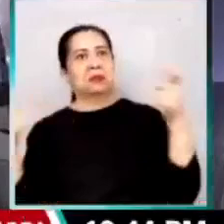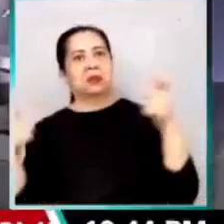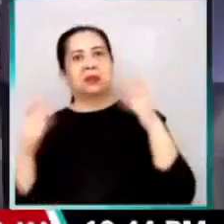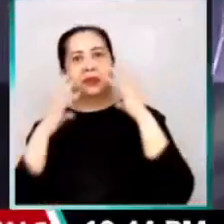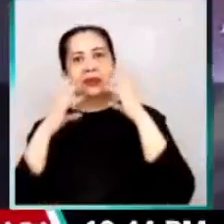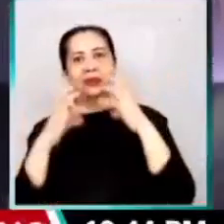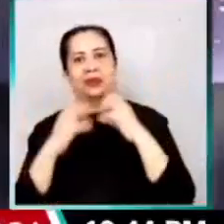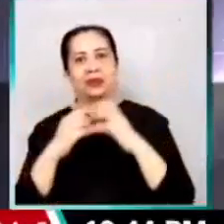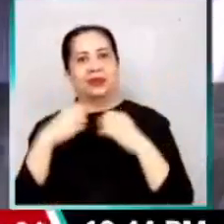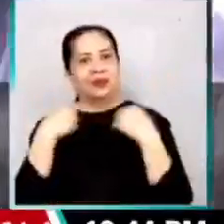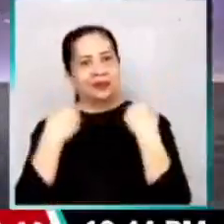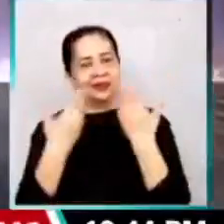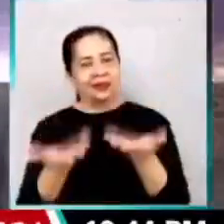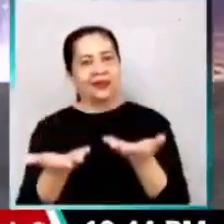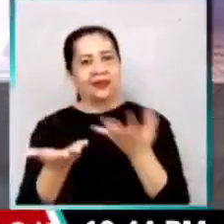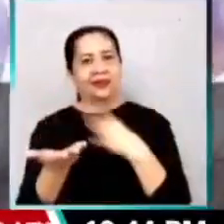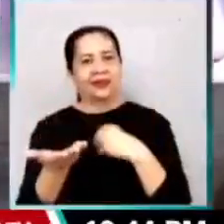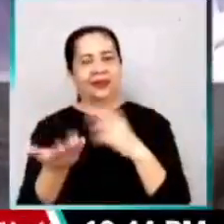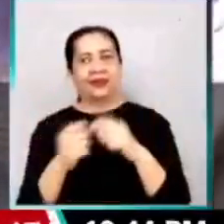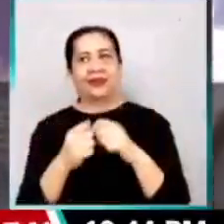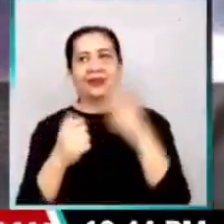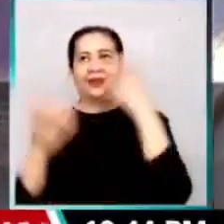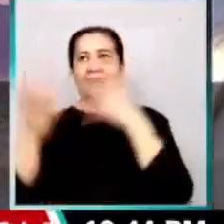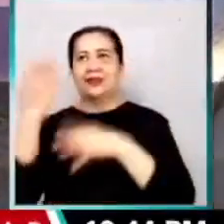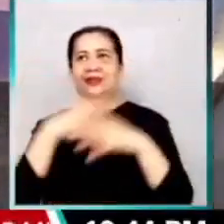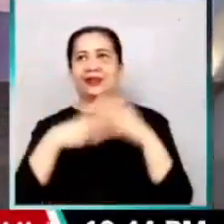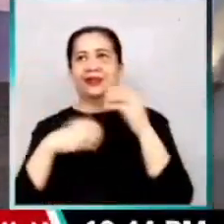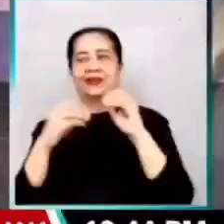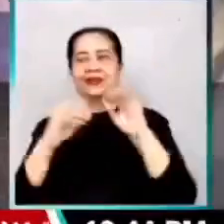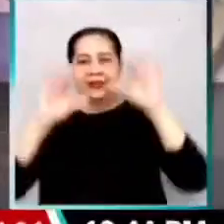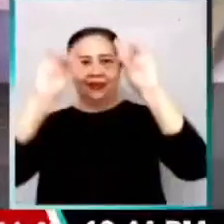nito at ang nagagandahang mga pailaw.